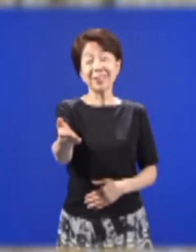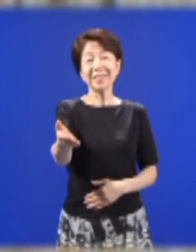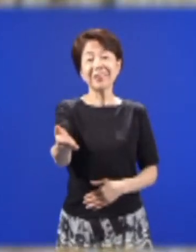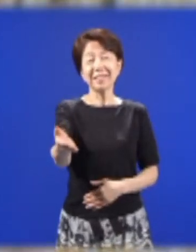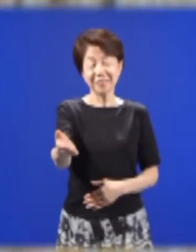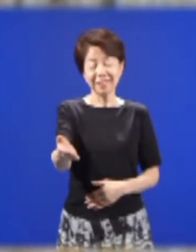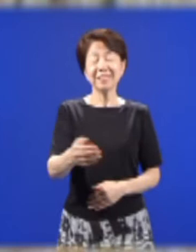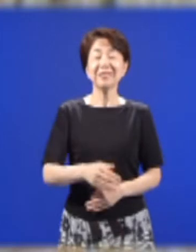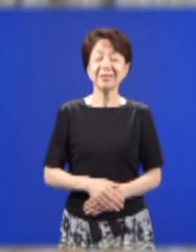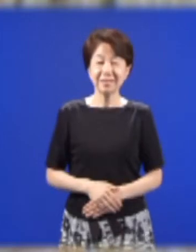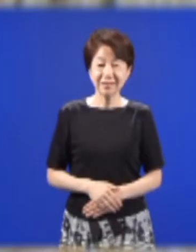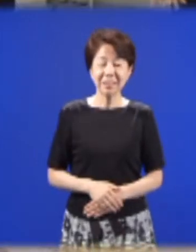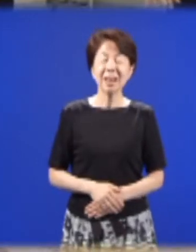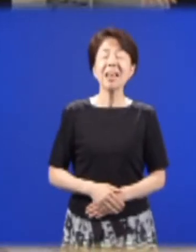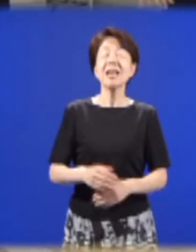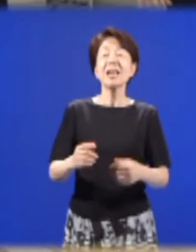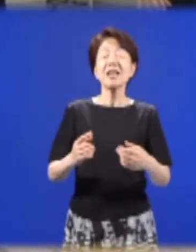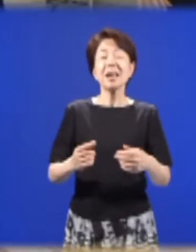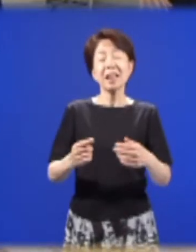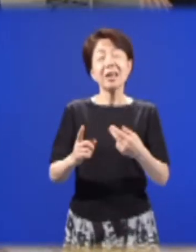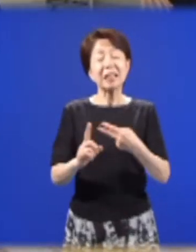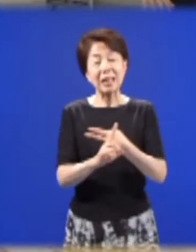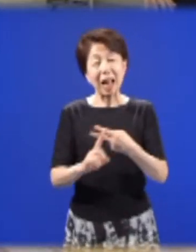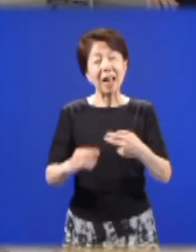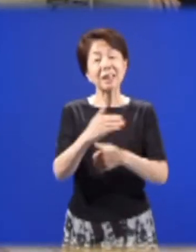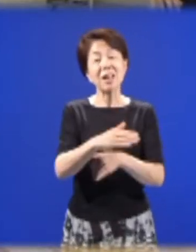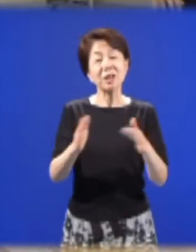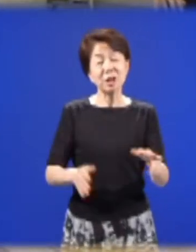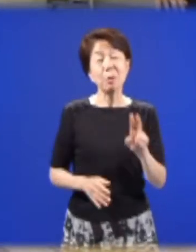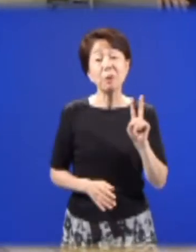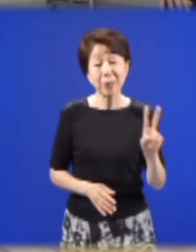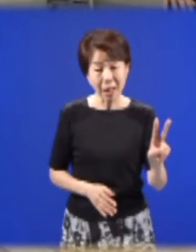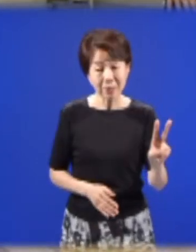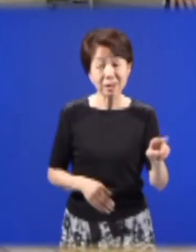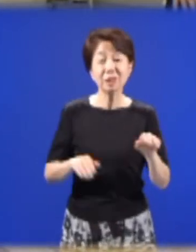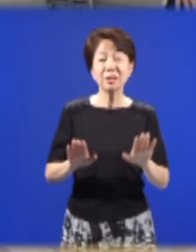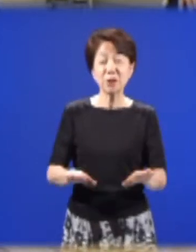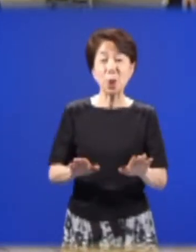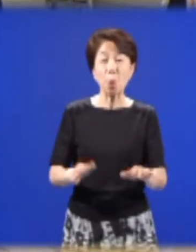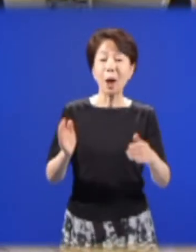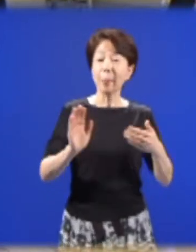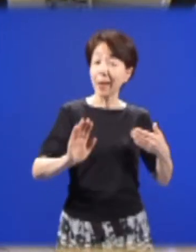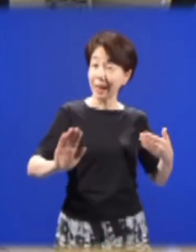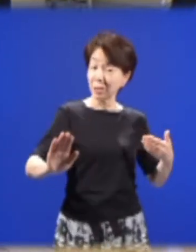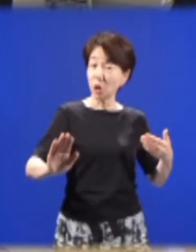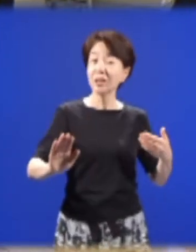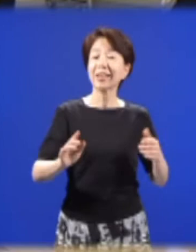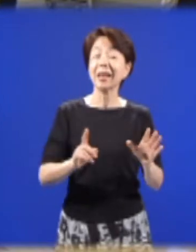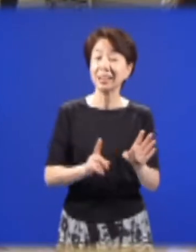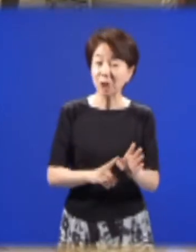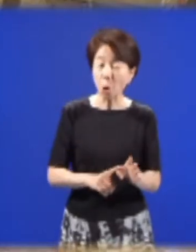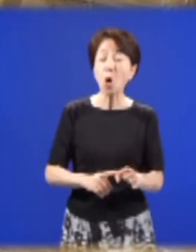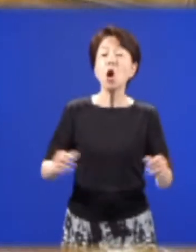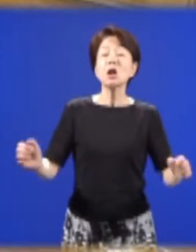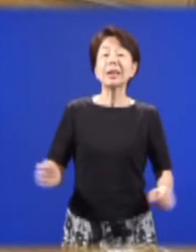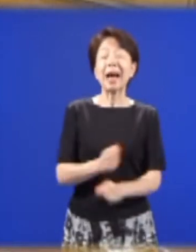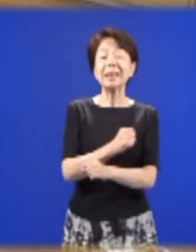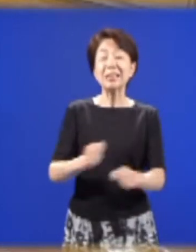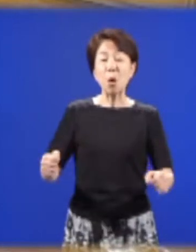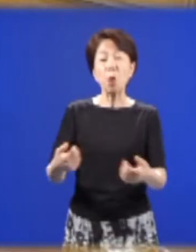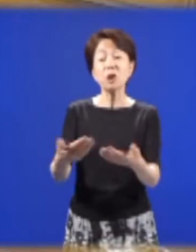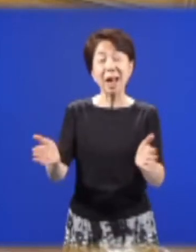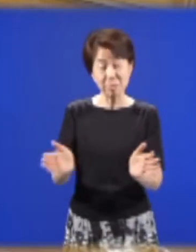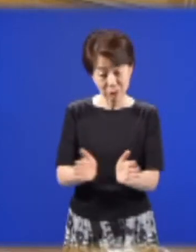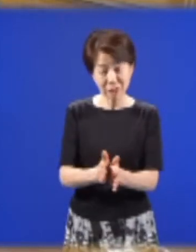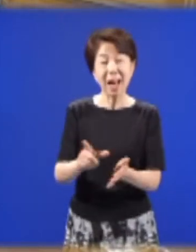。リハーサル室は2つあって、今日は太極拳と体操クラブの皆さんが使